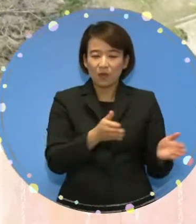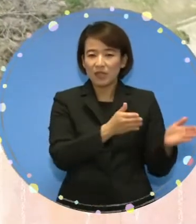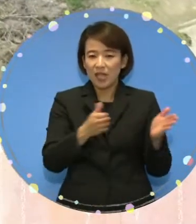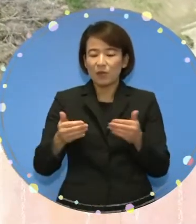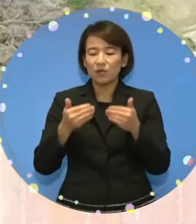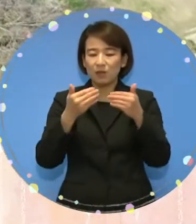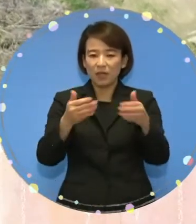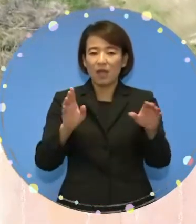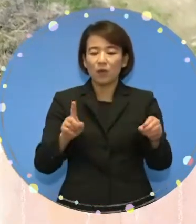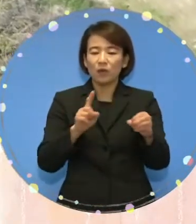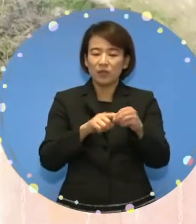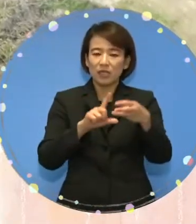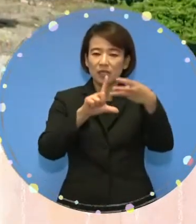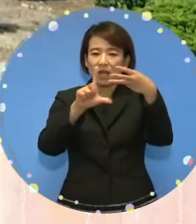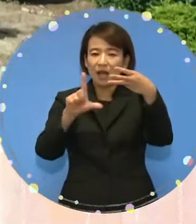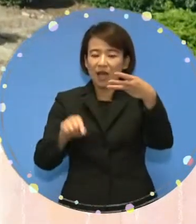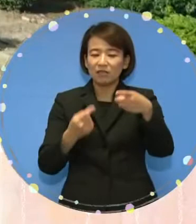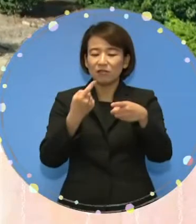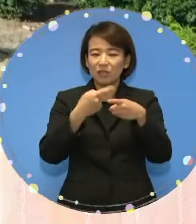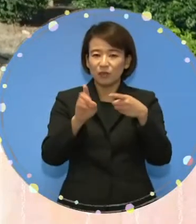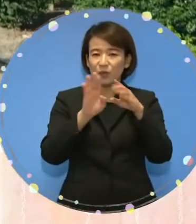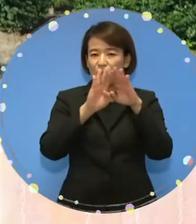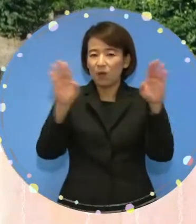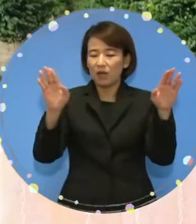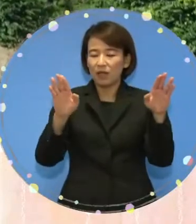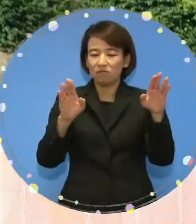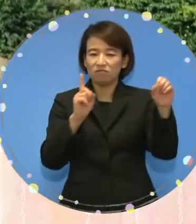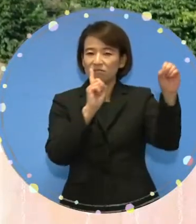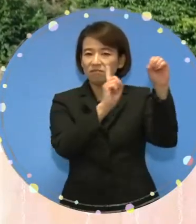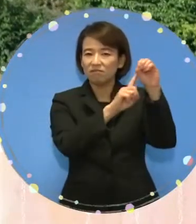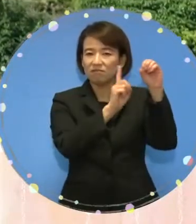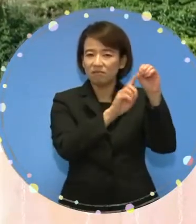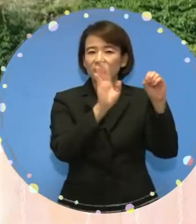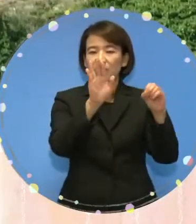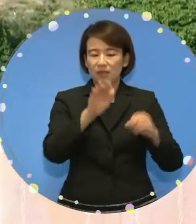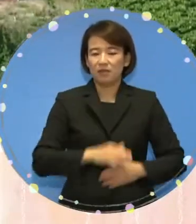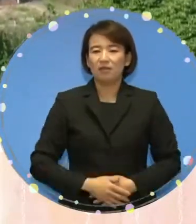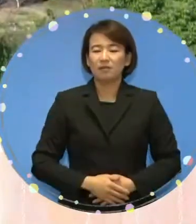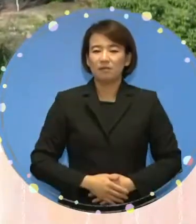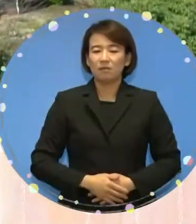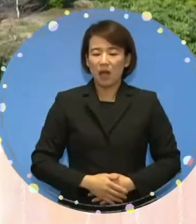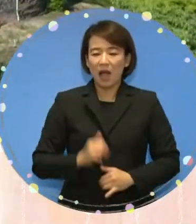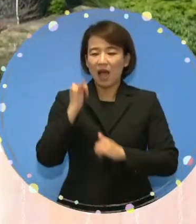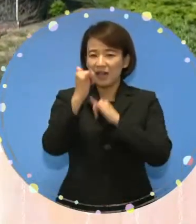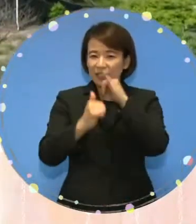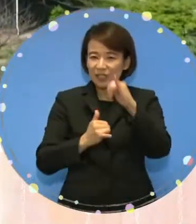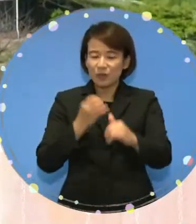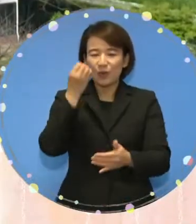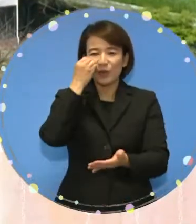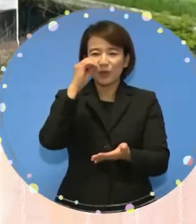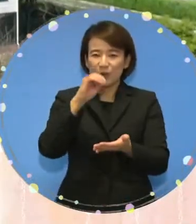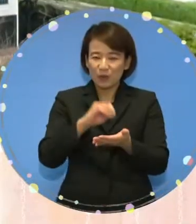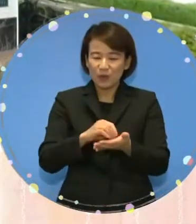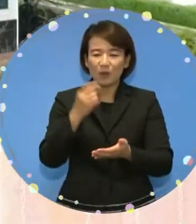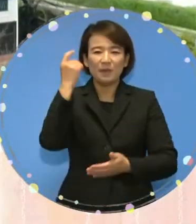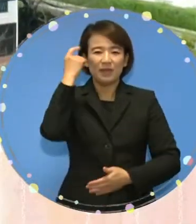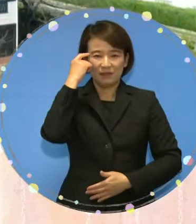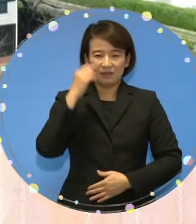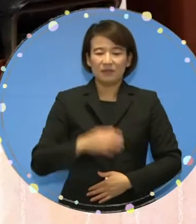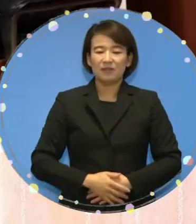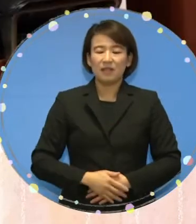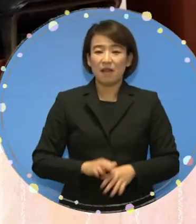進め本年3月の一部公開を目指しておりますまさに歴史の生き証人と言えます